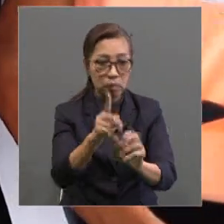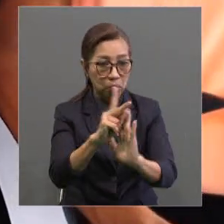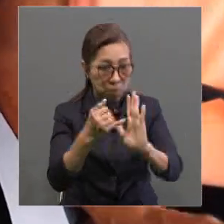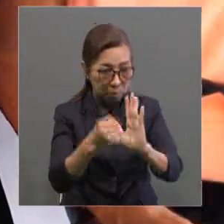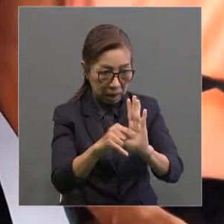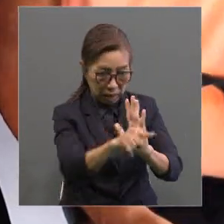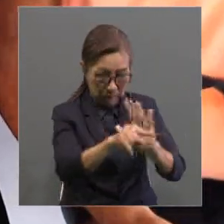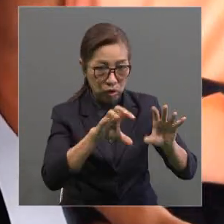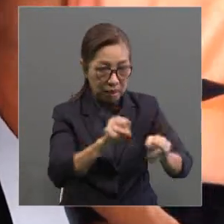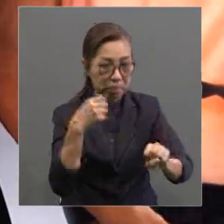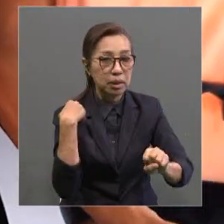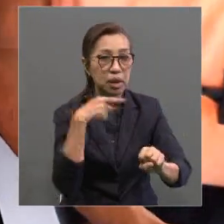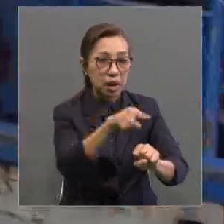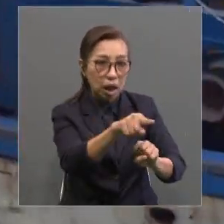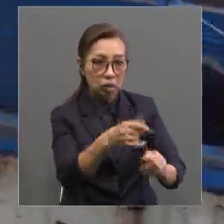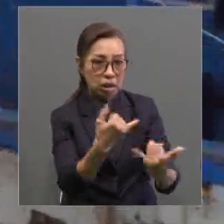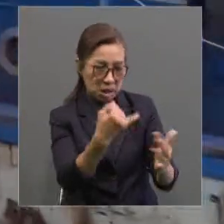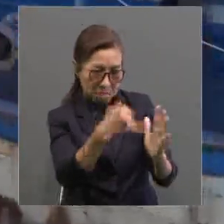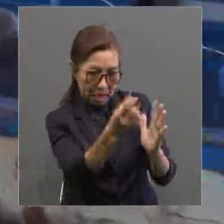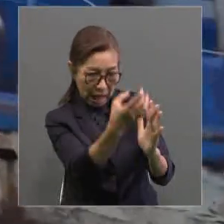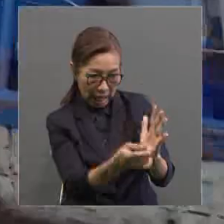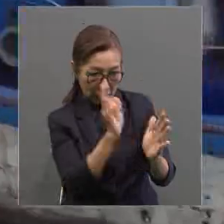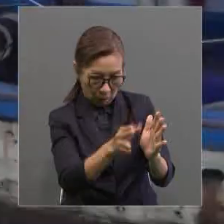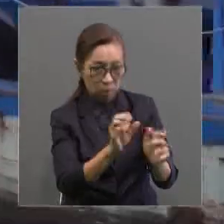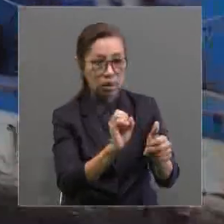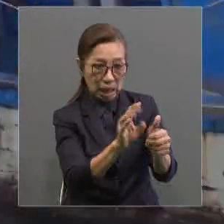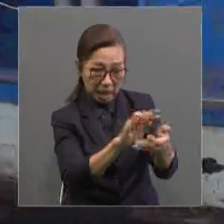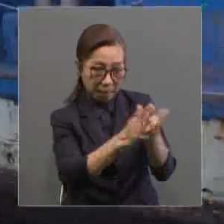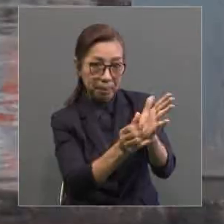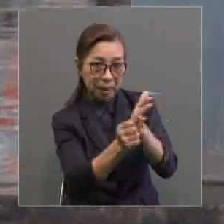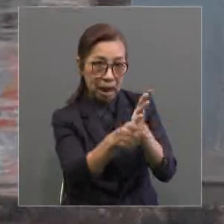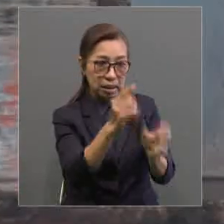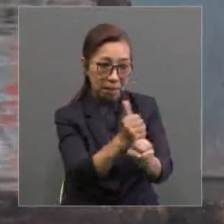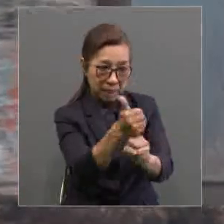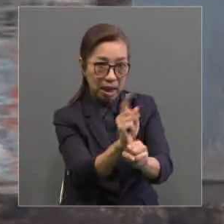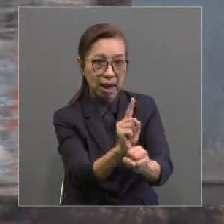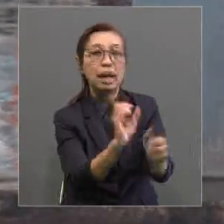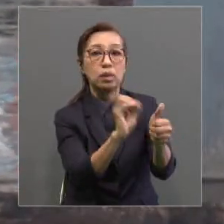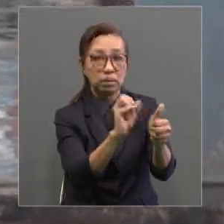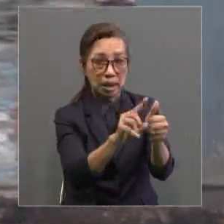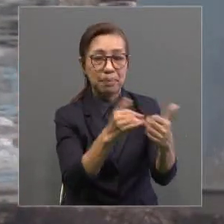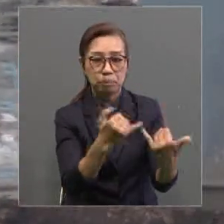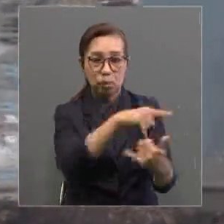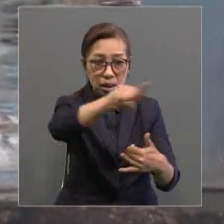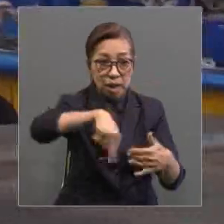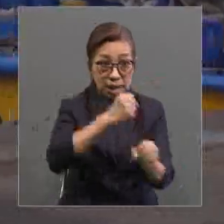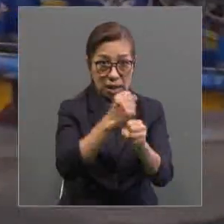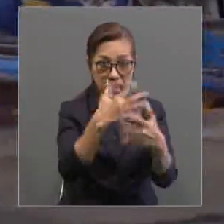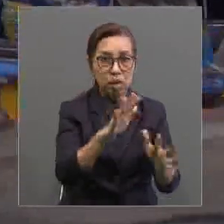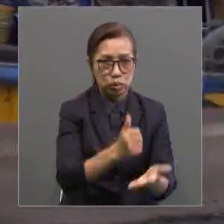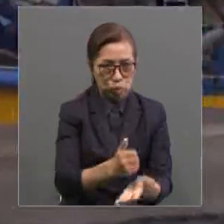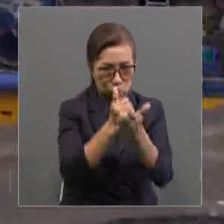จะต้องทำอะไรบ้างเขามีข้อบกพร่องตรงไหนสิ่งไหนบ้างที่เขาจะทำได้ส่วนนี้ครับน่าจะช่วยนะครับ